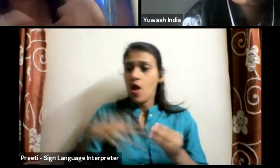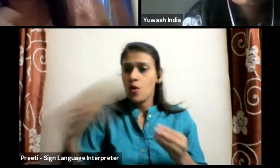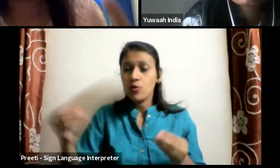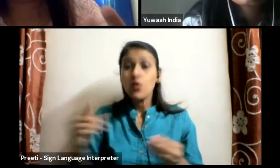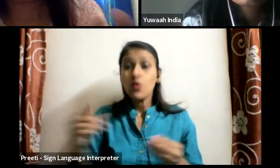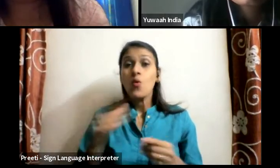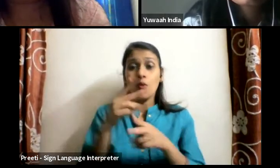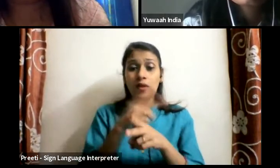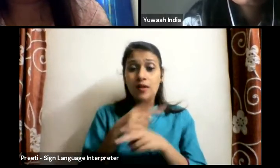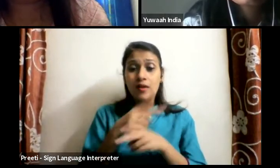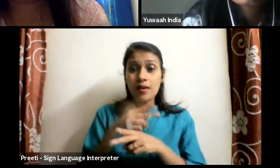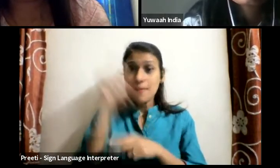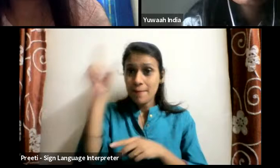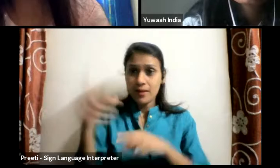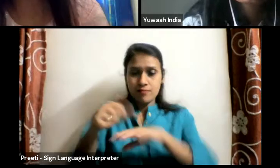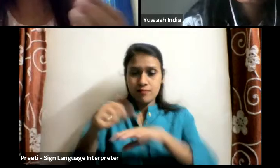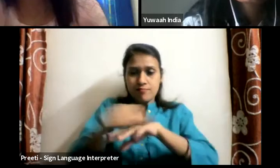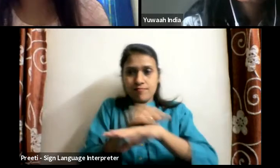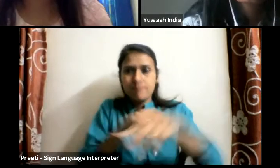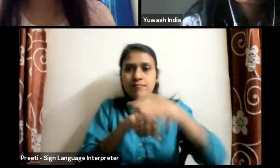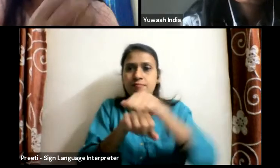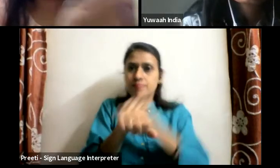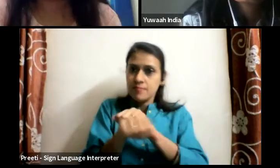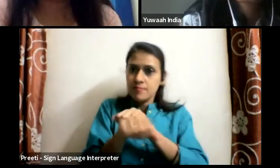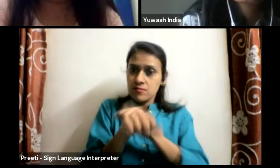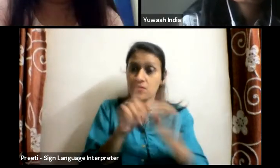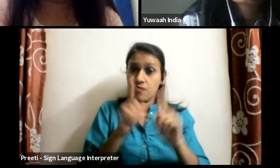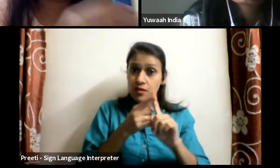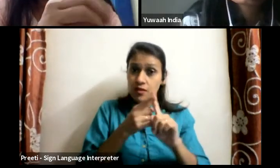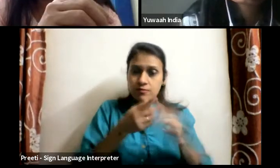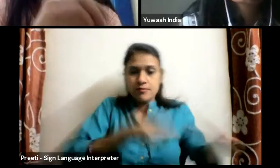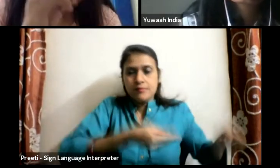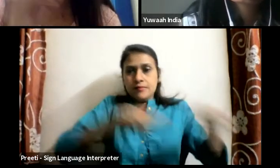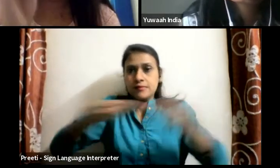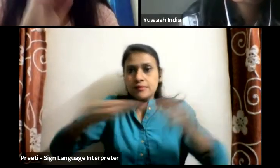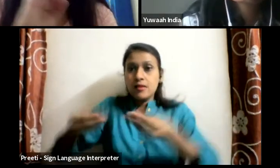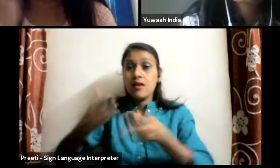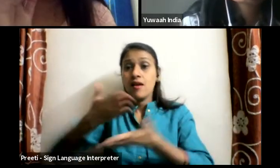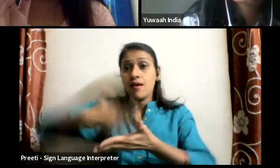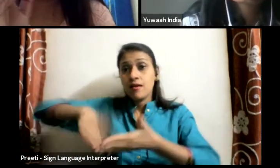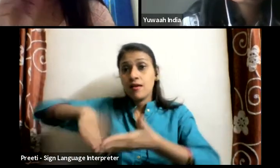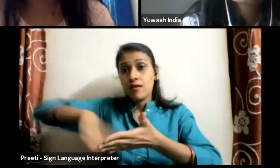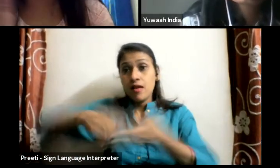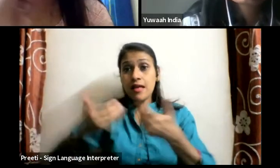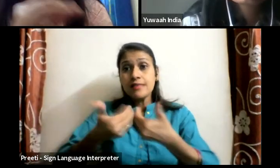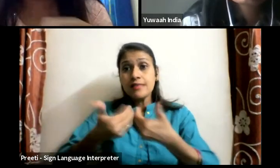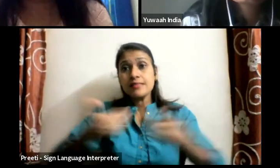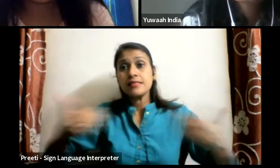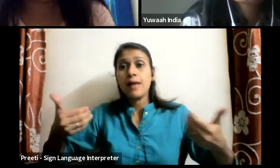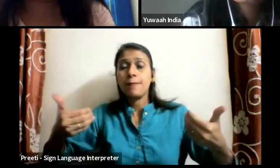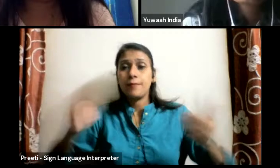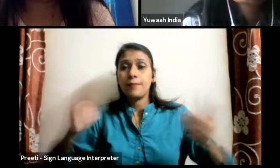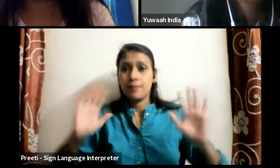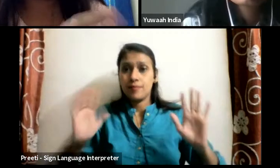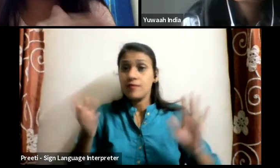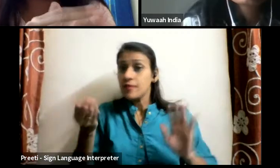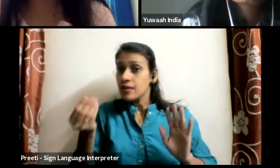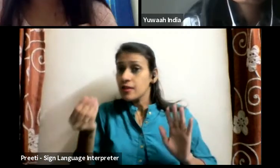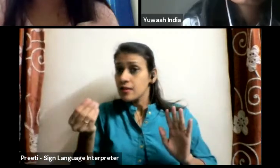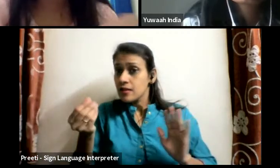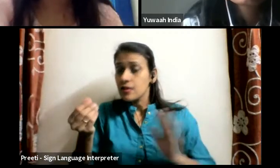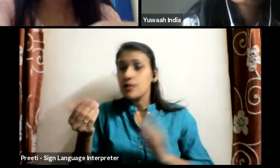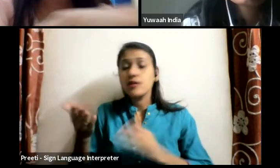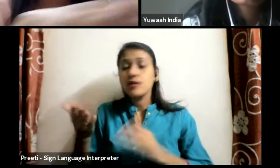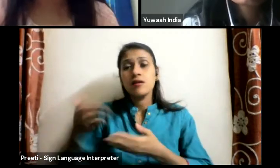ग्लव्स पहन के बर्तन उठाने चाहिए, उसके बर्तन अलग धोएं, अलग अलग स्क्रब और विम से, ताकि